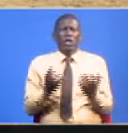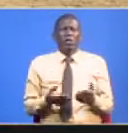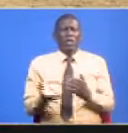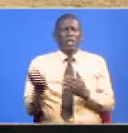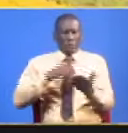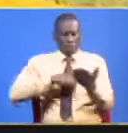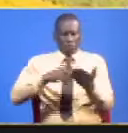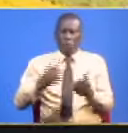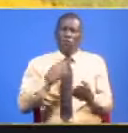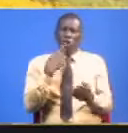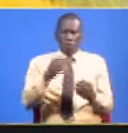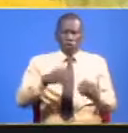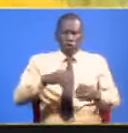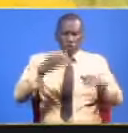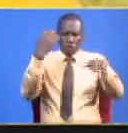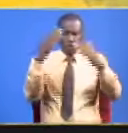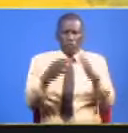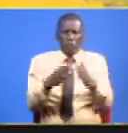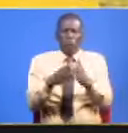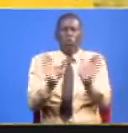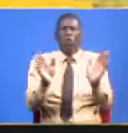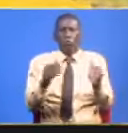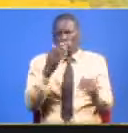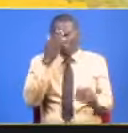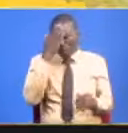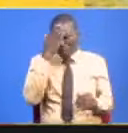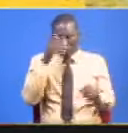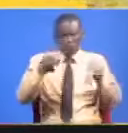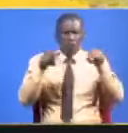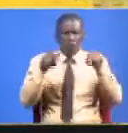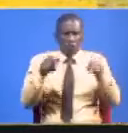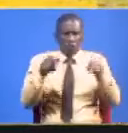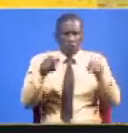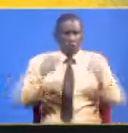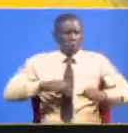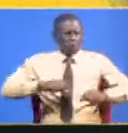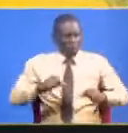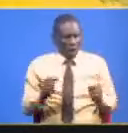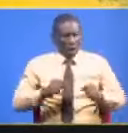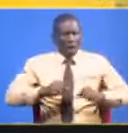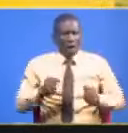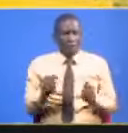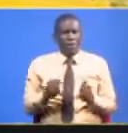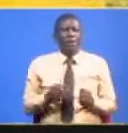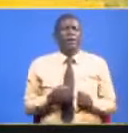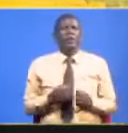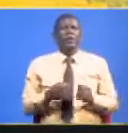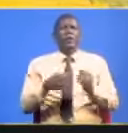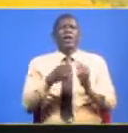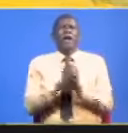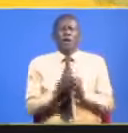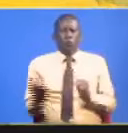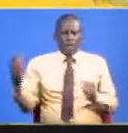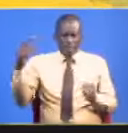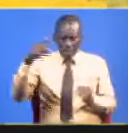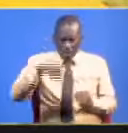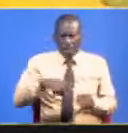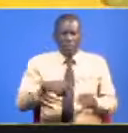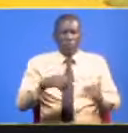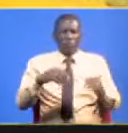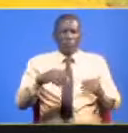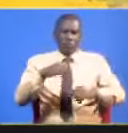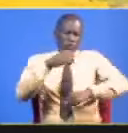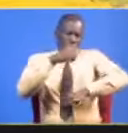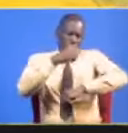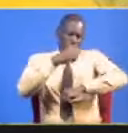iliyopita tuliambiwa shule itafunguliwa Jumatatu. Leo tulifurahi sana na tukakuja shule,